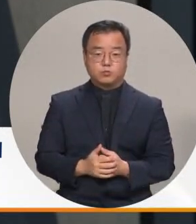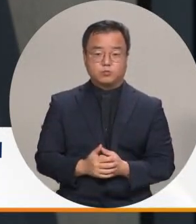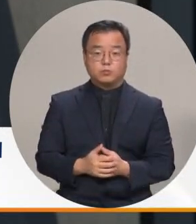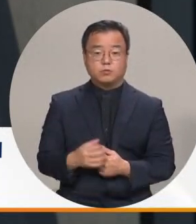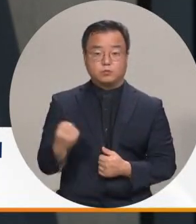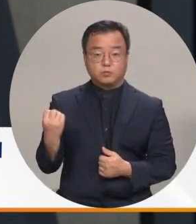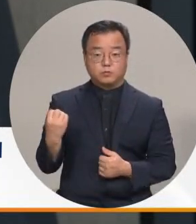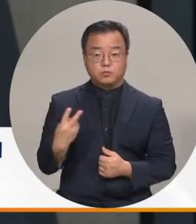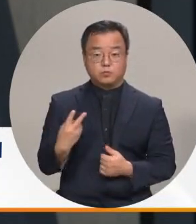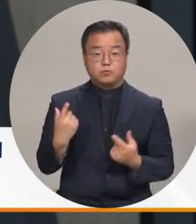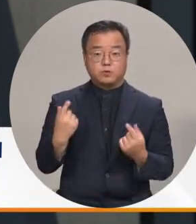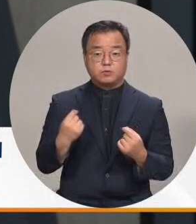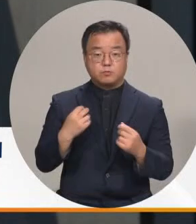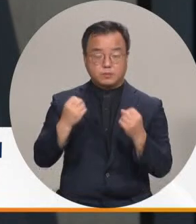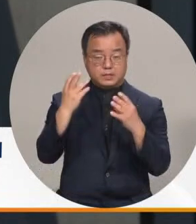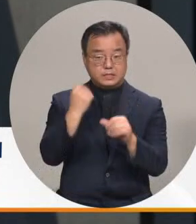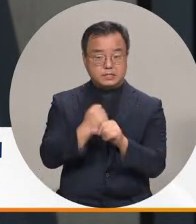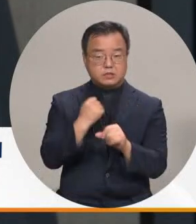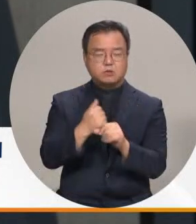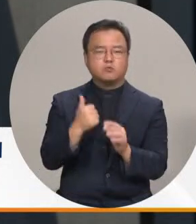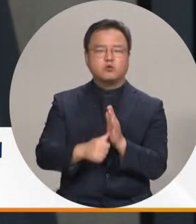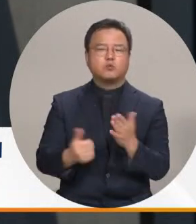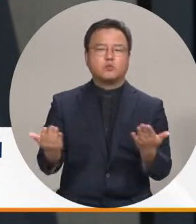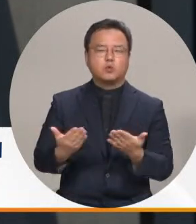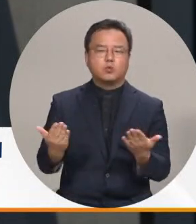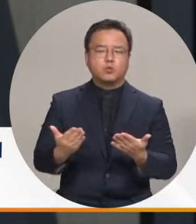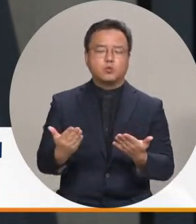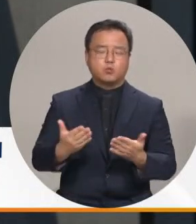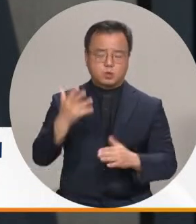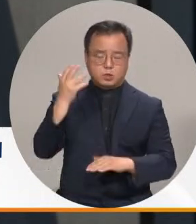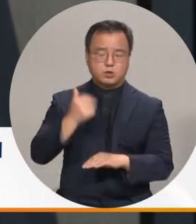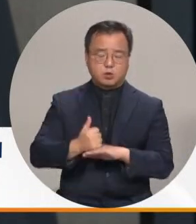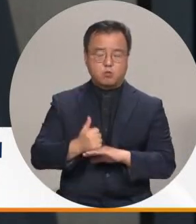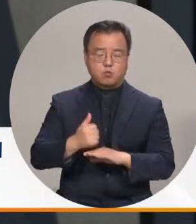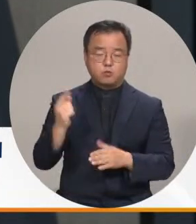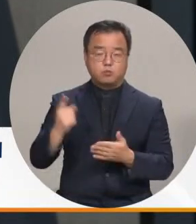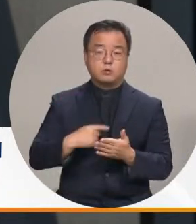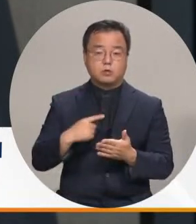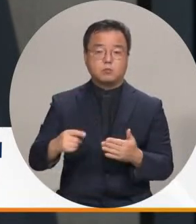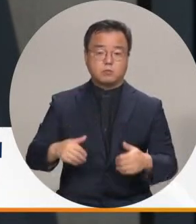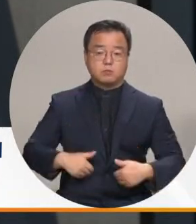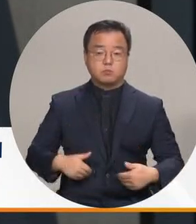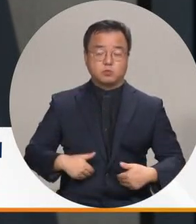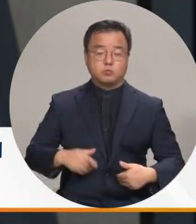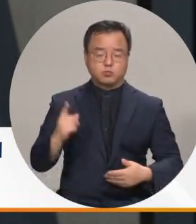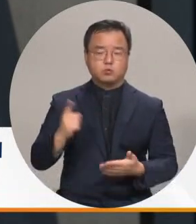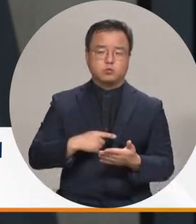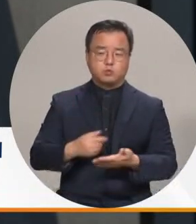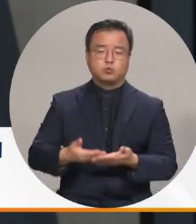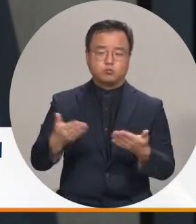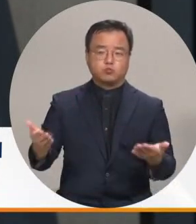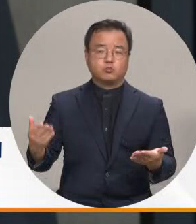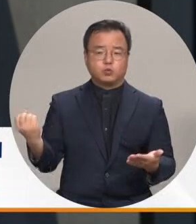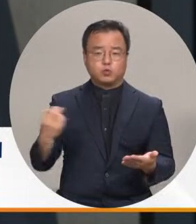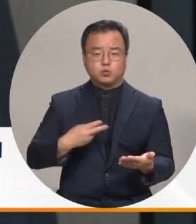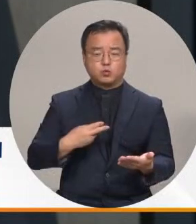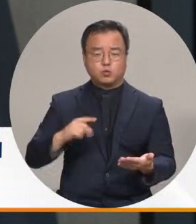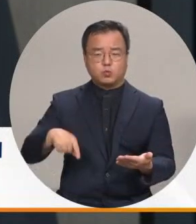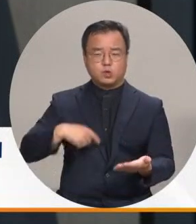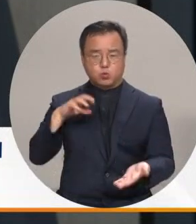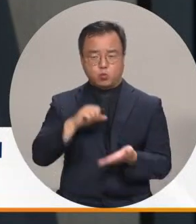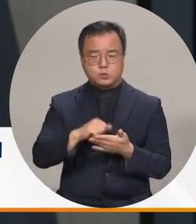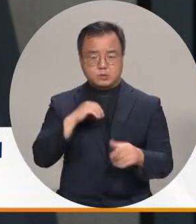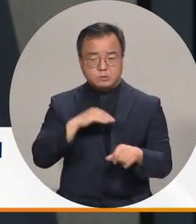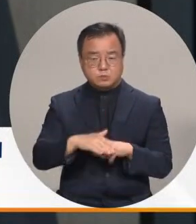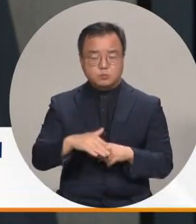어 이러한 창작물은 노동의 대가 있니 대가가 이제 주어져야 하는 것이 당연하고 이런 독점적 대가가